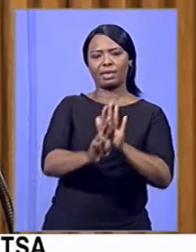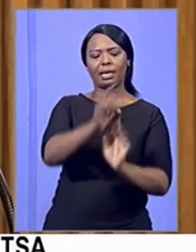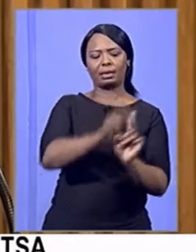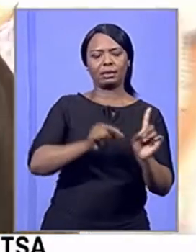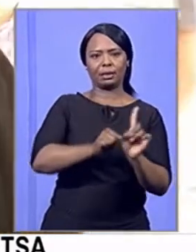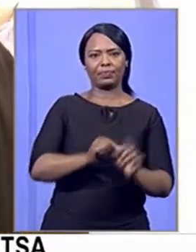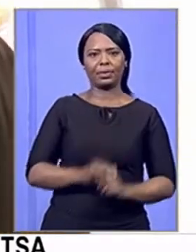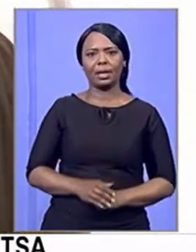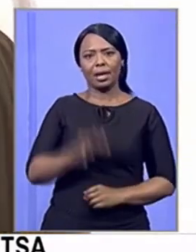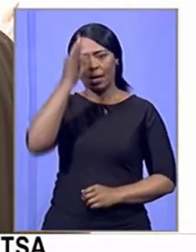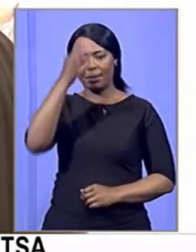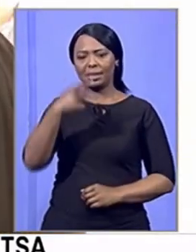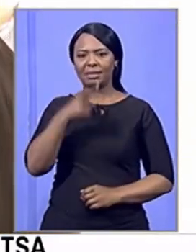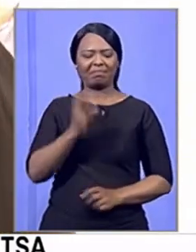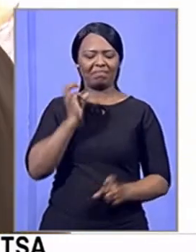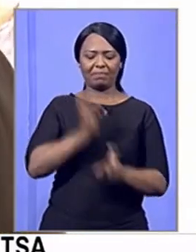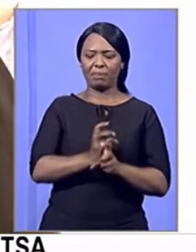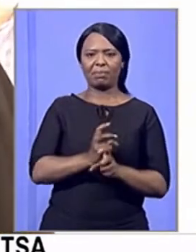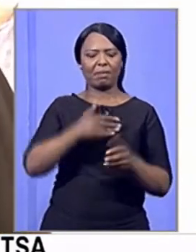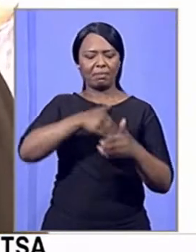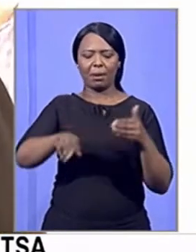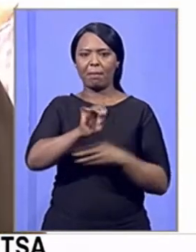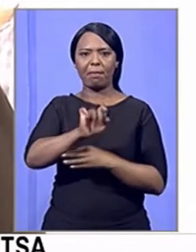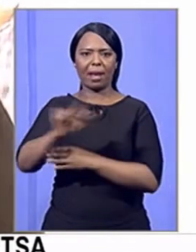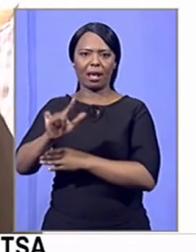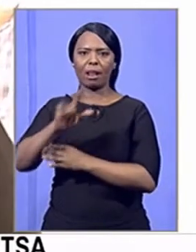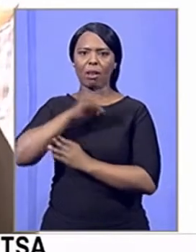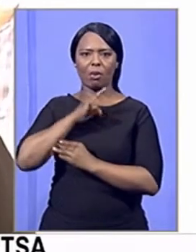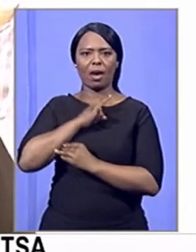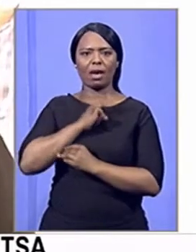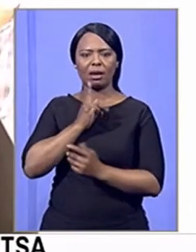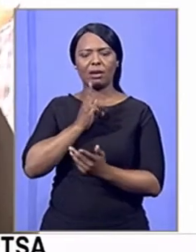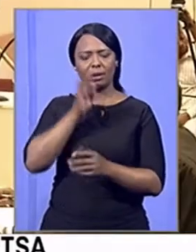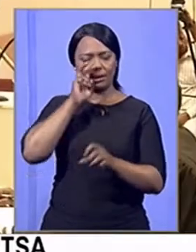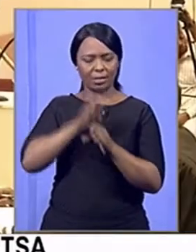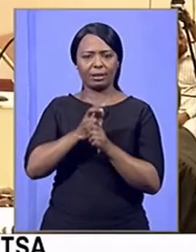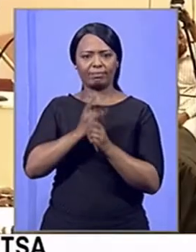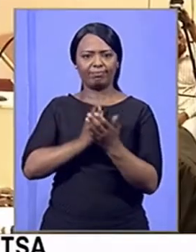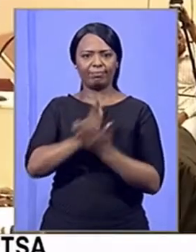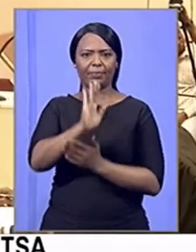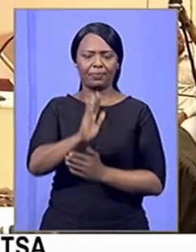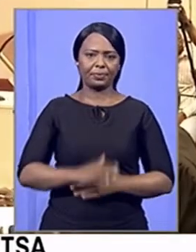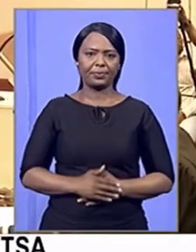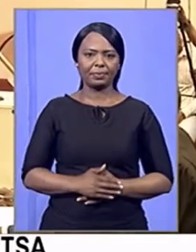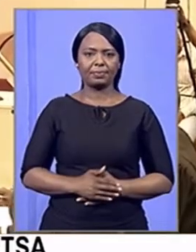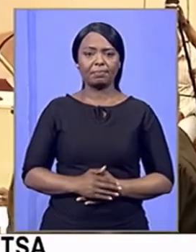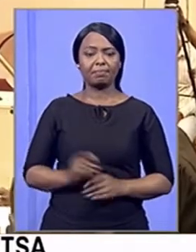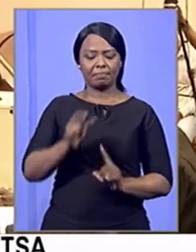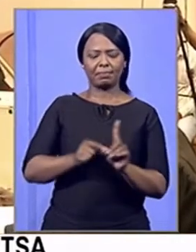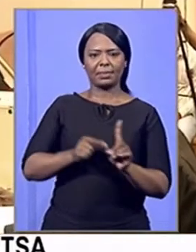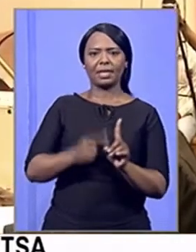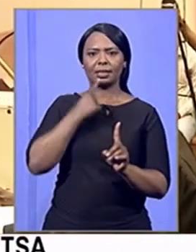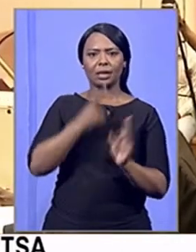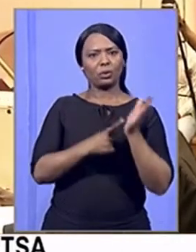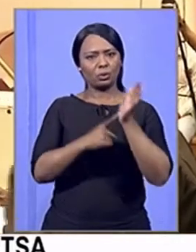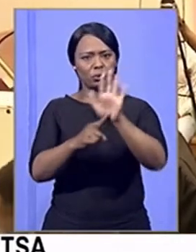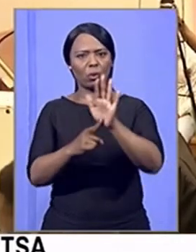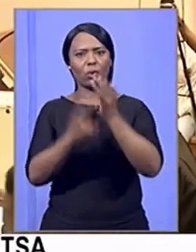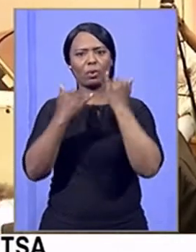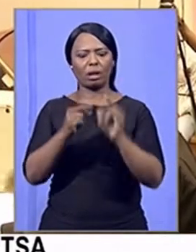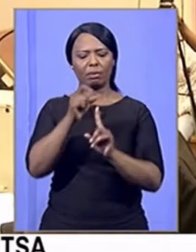kopo ya beili ya Sia bekeng e tlang molemong wa toka, mme o re o tlile ho tlisa bopaki ka pele lekgotla bo supang ha moqoswa